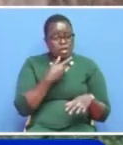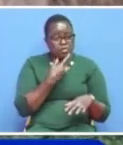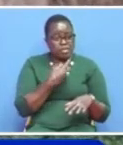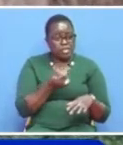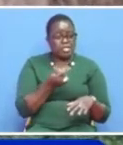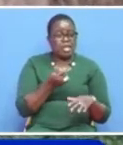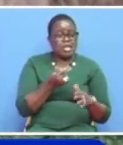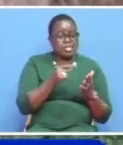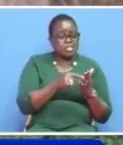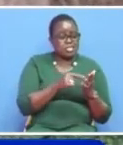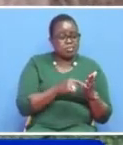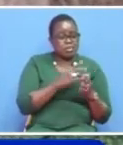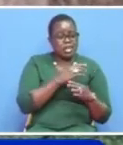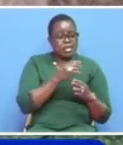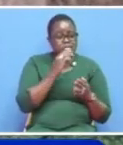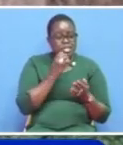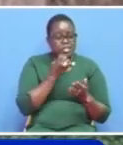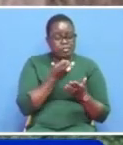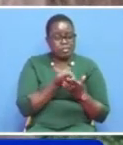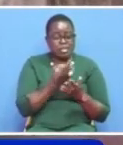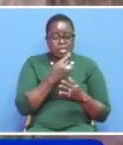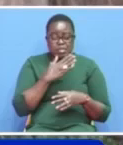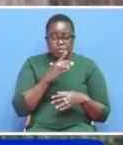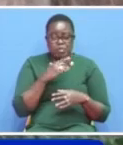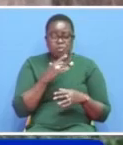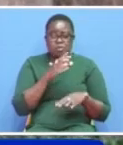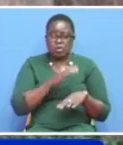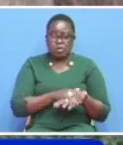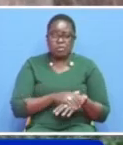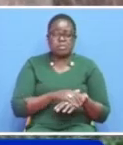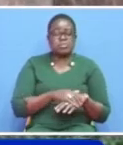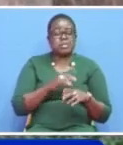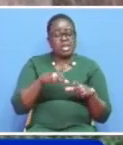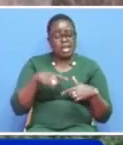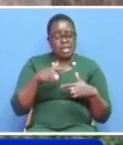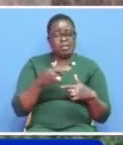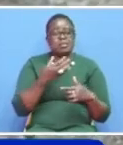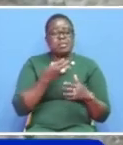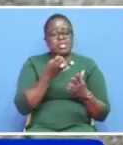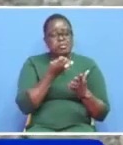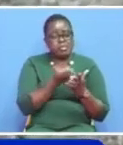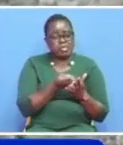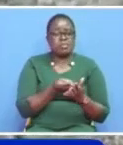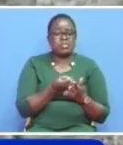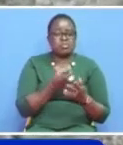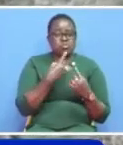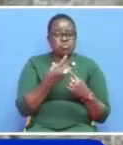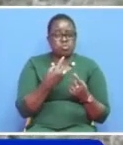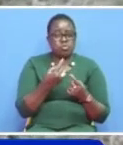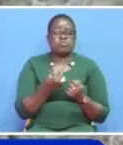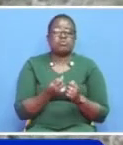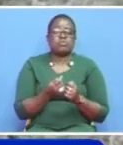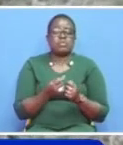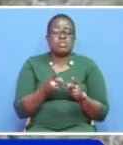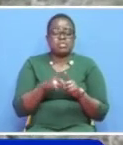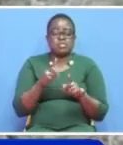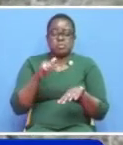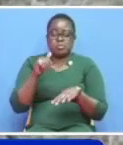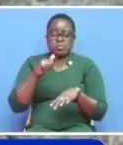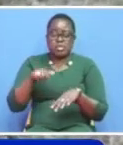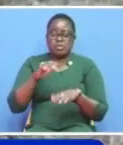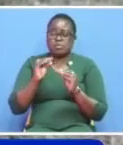ndike na alama umakwa kwa hini sindu. Mego na mezayo na meno kuzo une na akanywa. No kisio ni kitu kwa mana na mwene ndhi